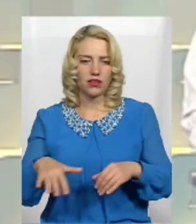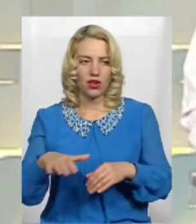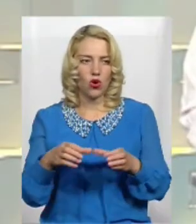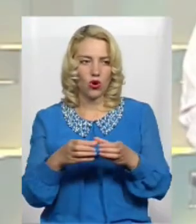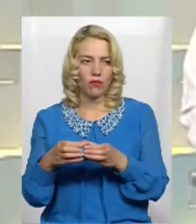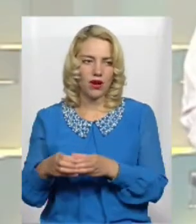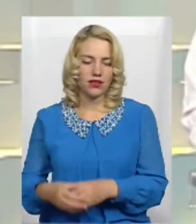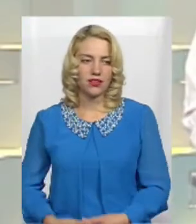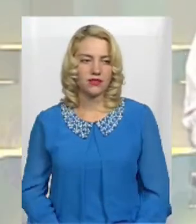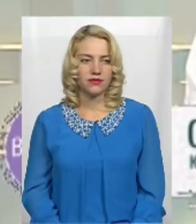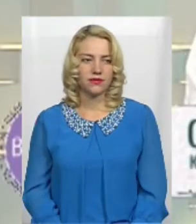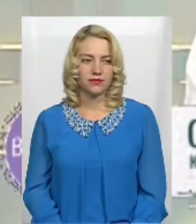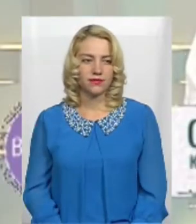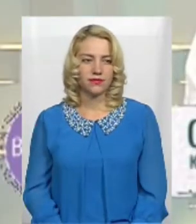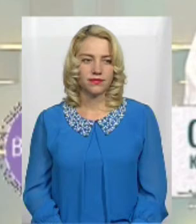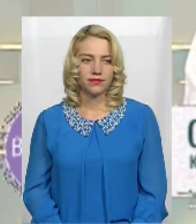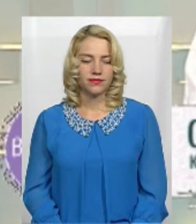тергромади?